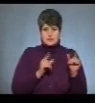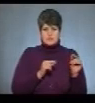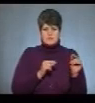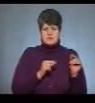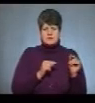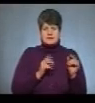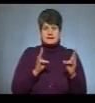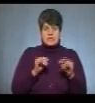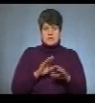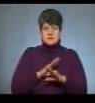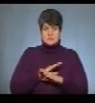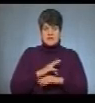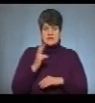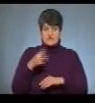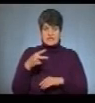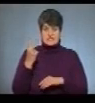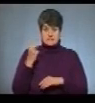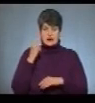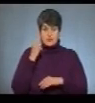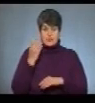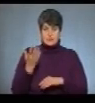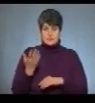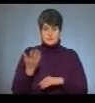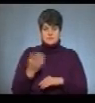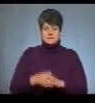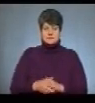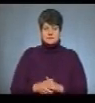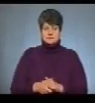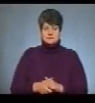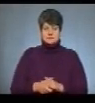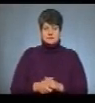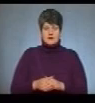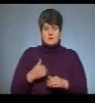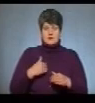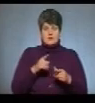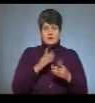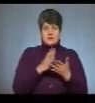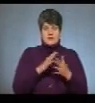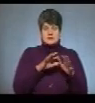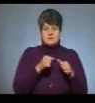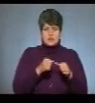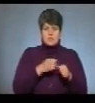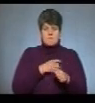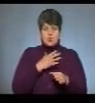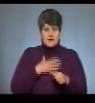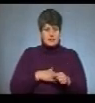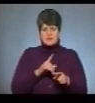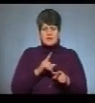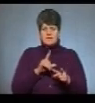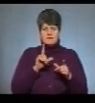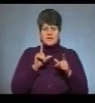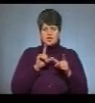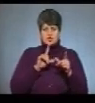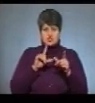Добровільно поїхав на смерть, 22 роки, добровільно поїхав на смерть. Ми мали забрати поранених, але не доїжджаючи до входу в